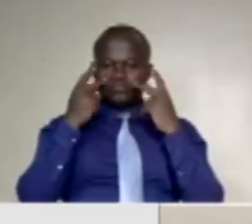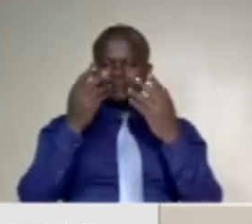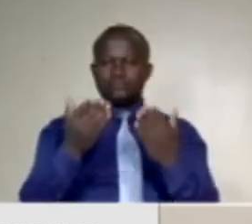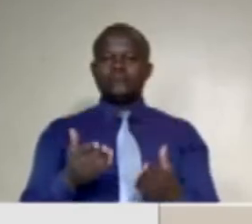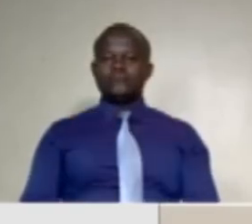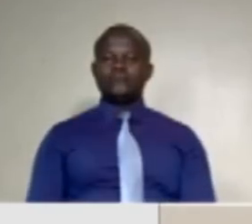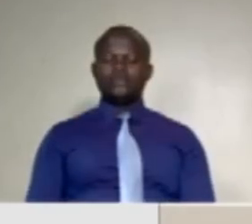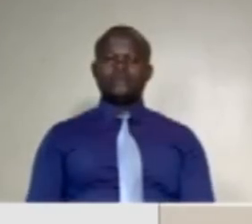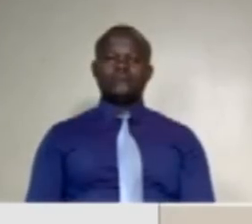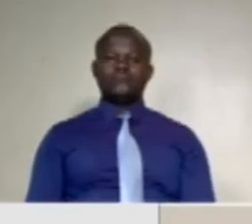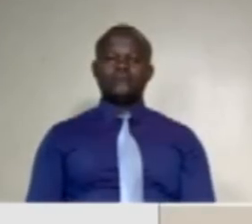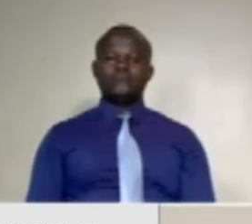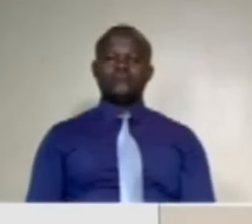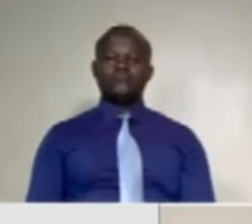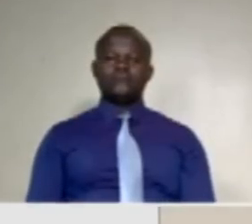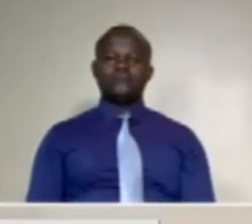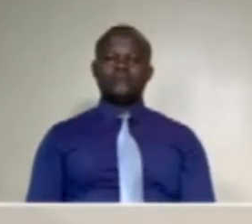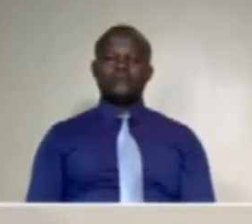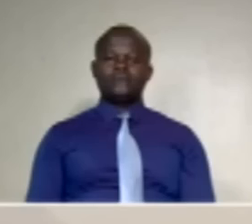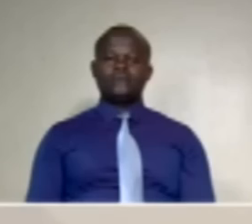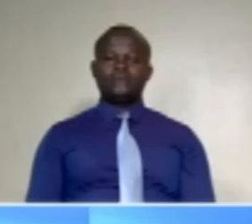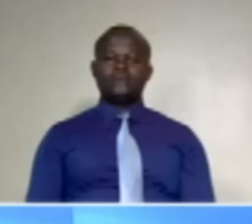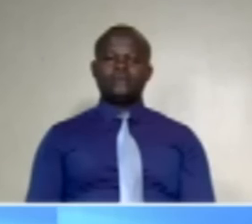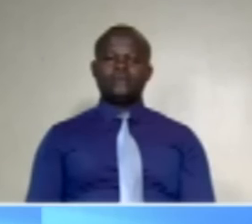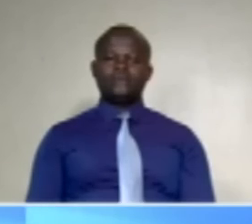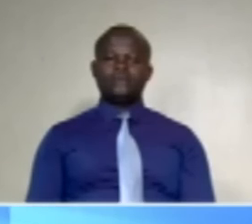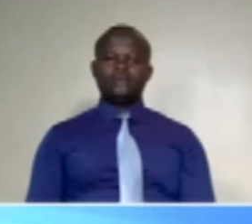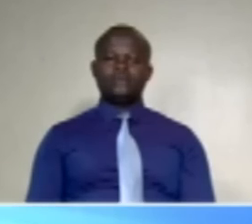Jeanine Ndayizeye, Inyamasheke.